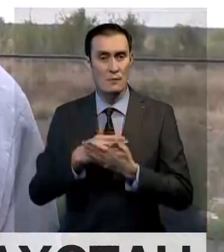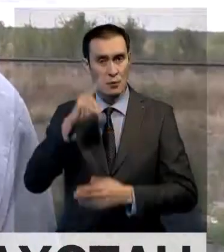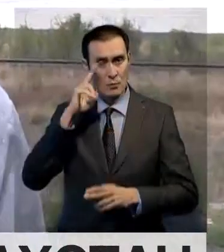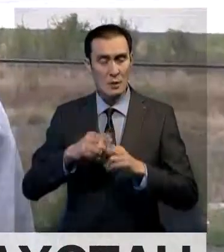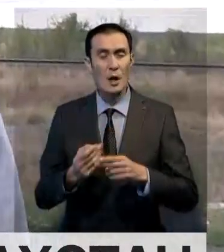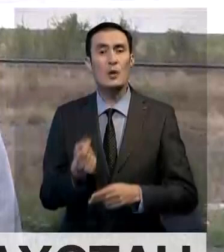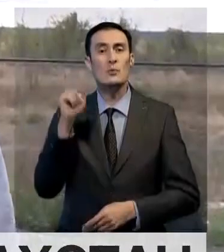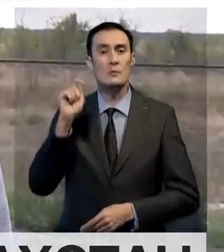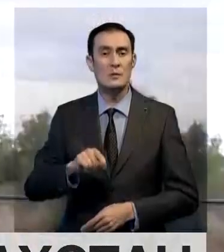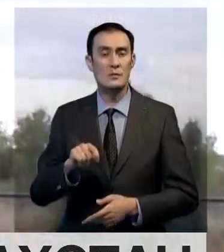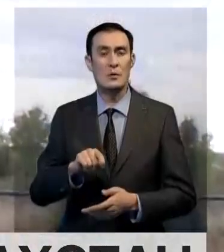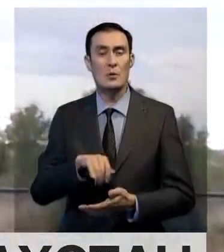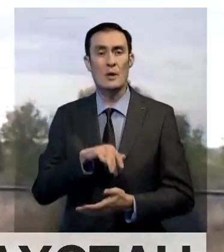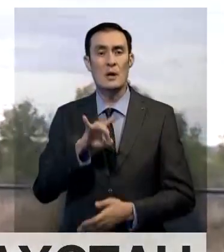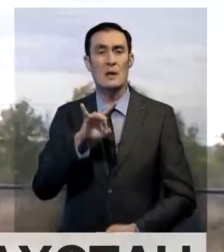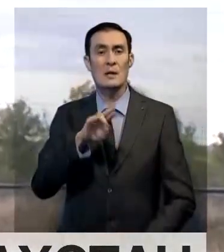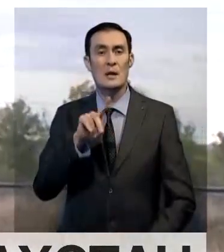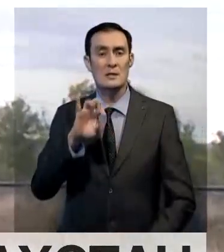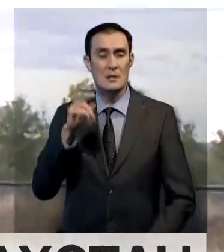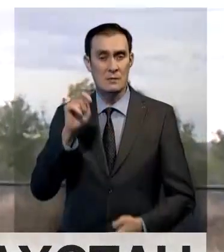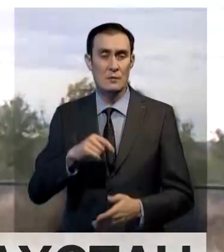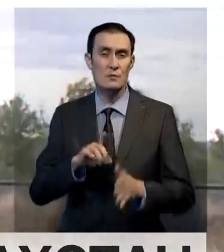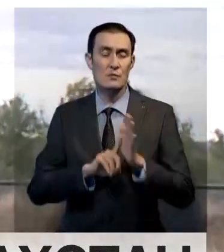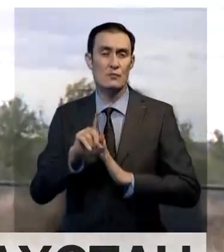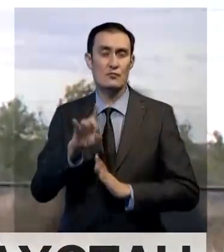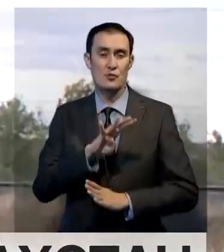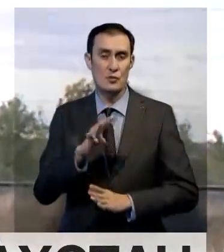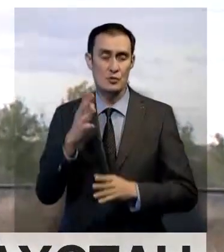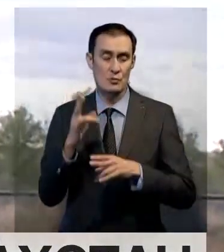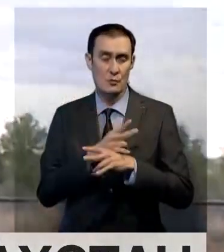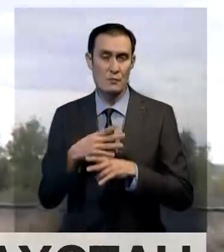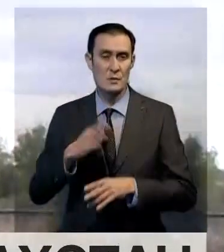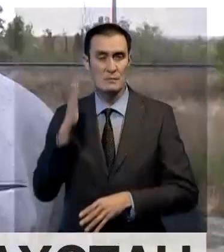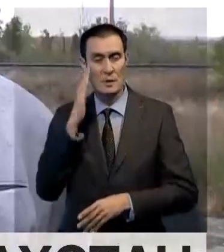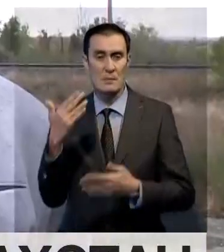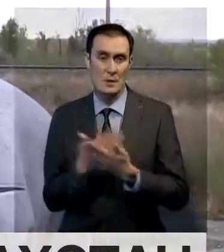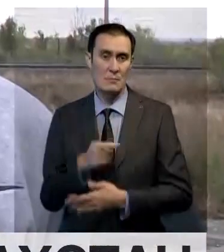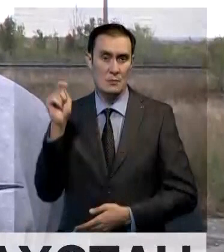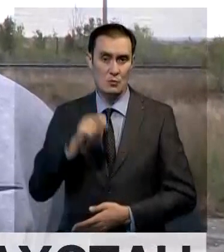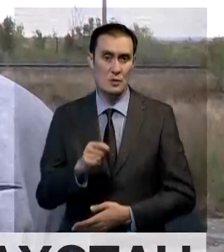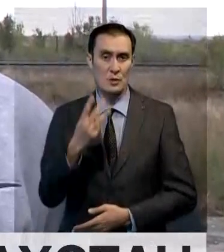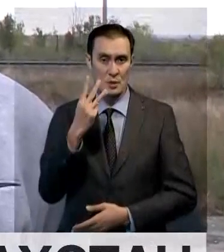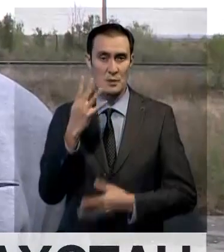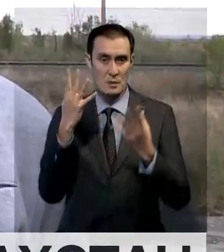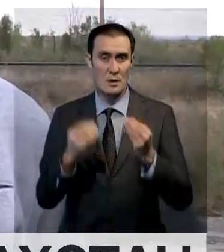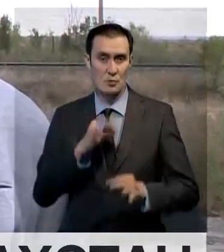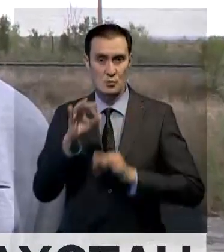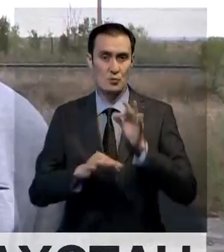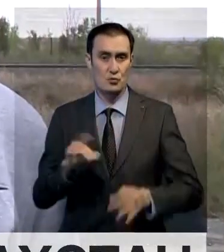откуда едет? С Рязани. Я в 12 ночи до 4 постоял. И вот поехал, поспал, и опять приехал. Уже 3-е сутки.